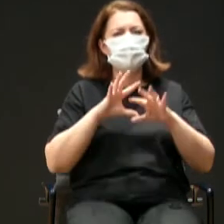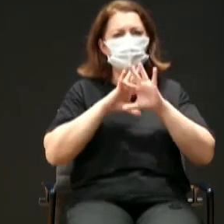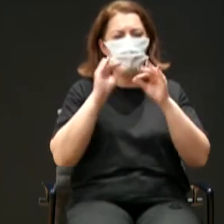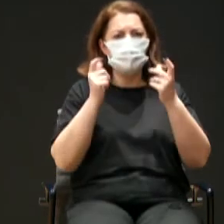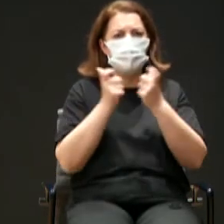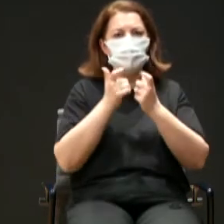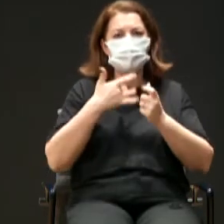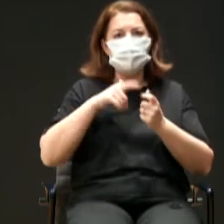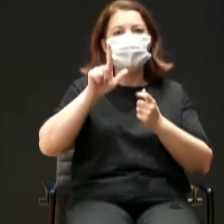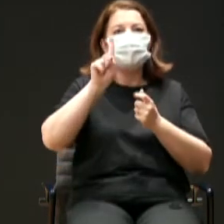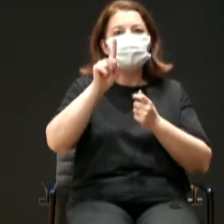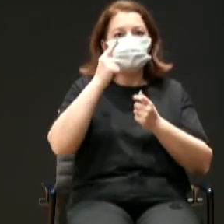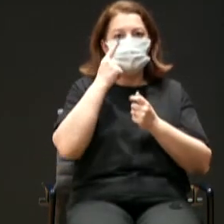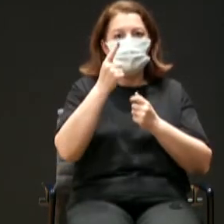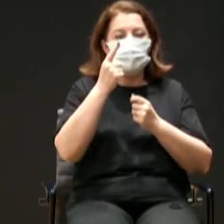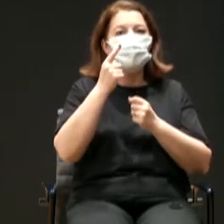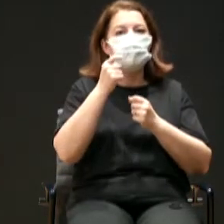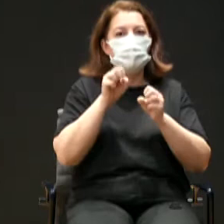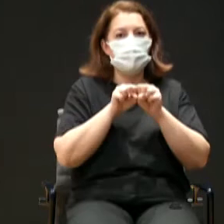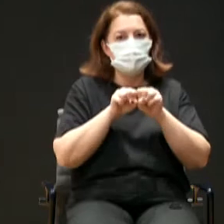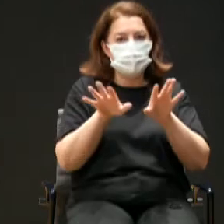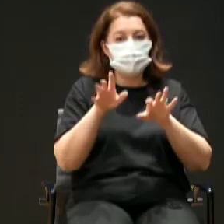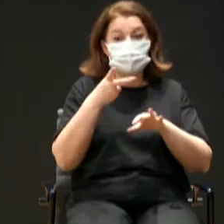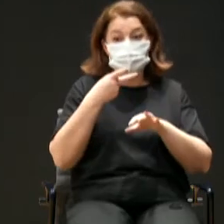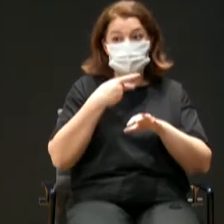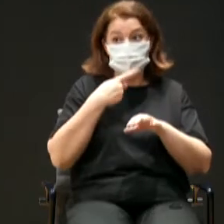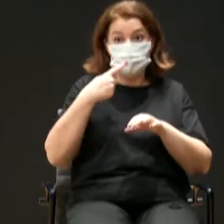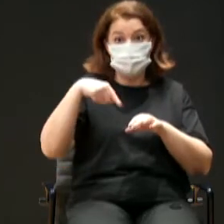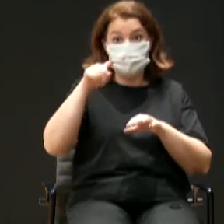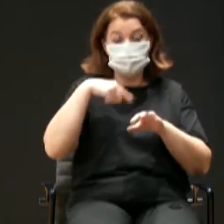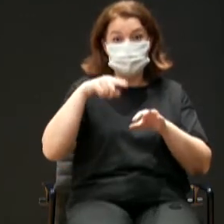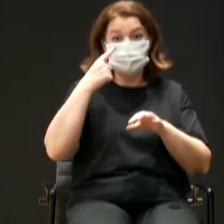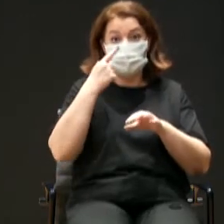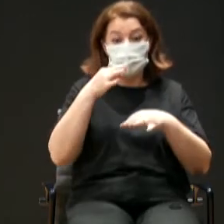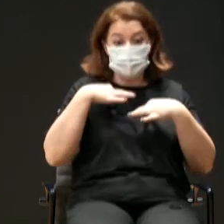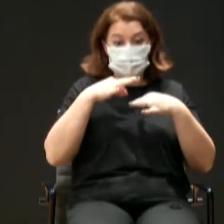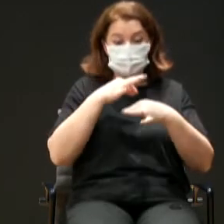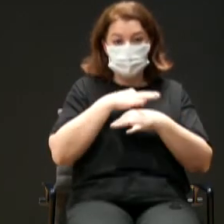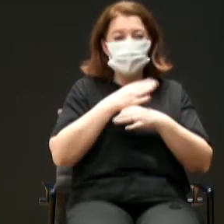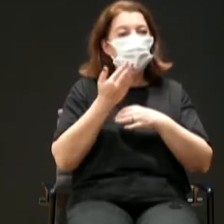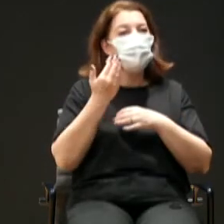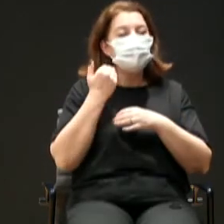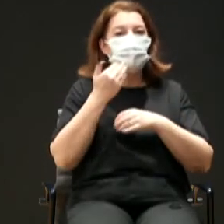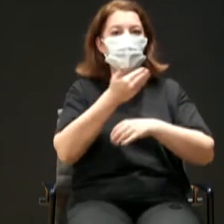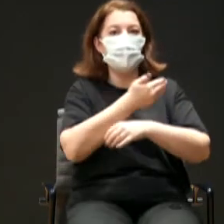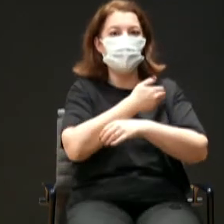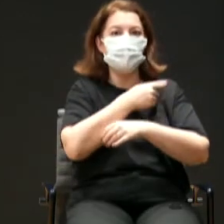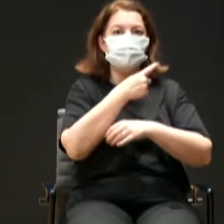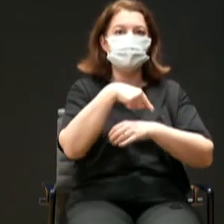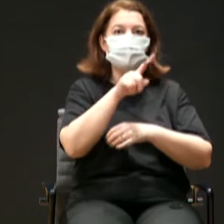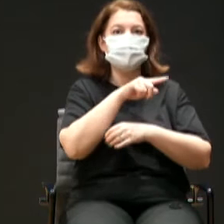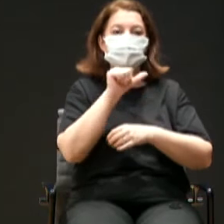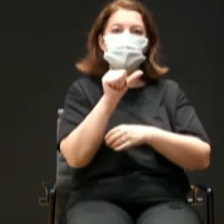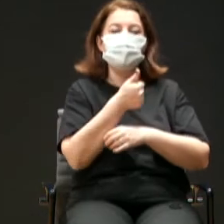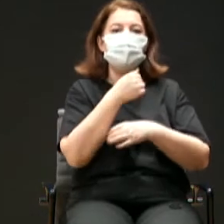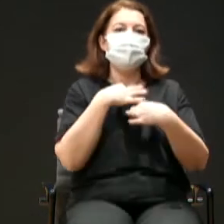toplantılarımız canlı yayınlanıyor. Bizim birbirimize olan saygıdan ziyade öncesinde Vatandaşlarımıza karşı bir